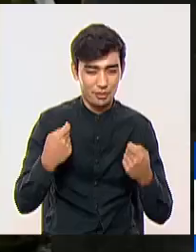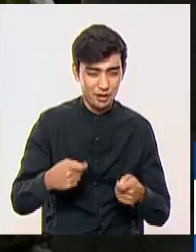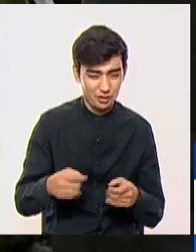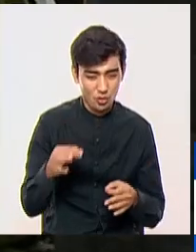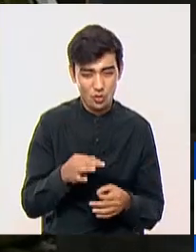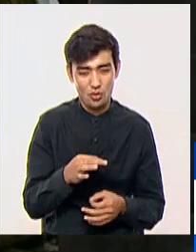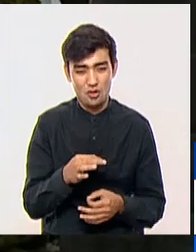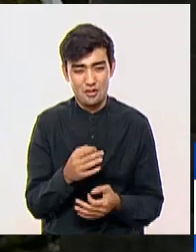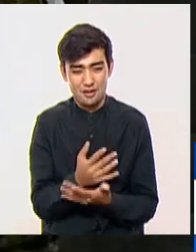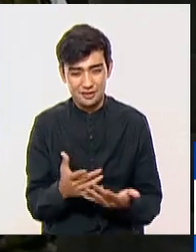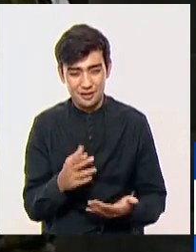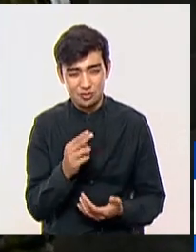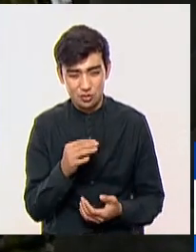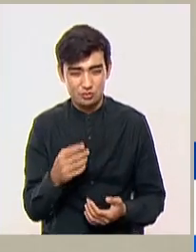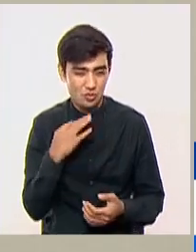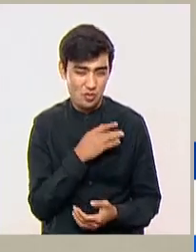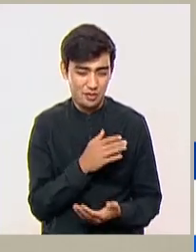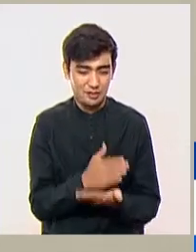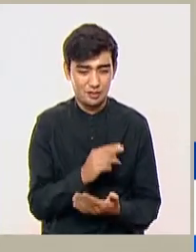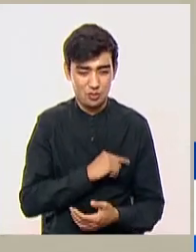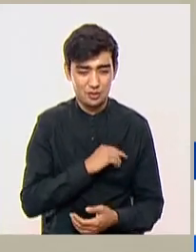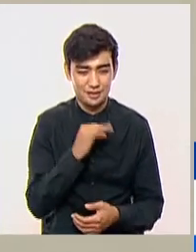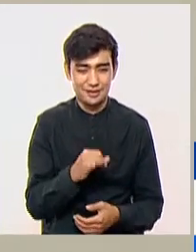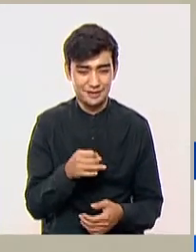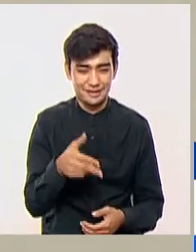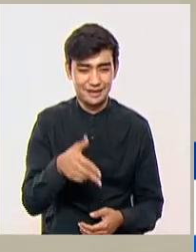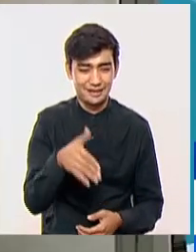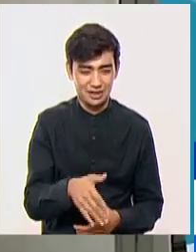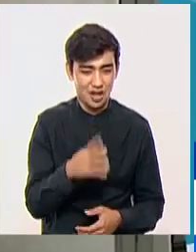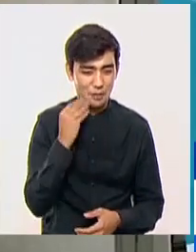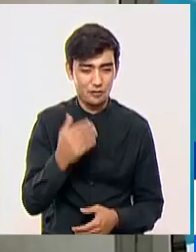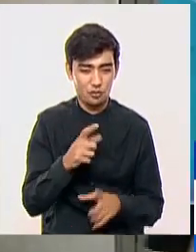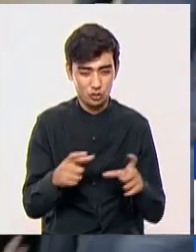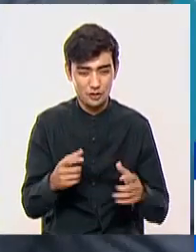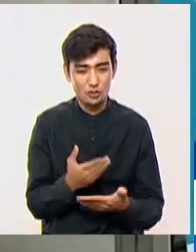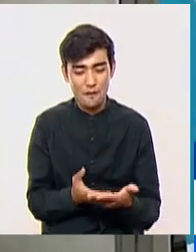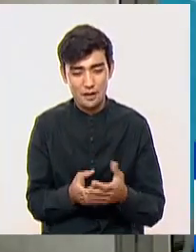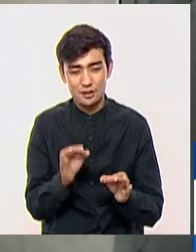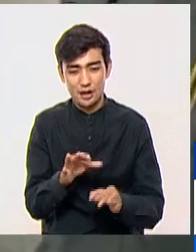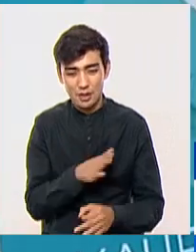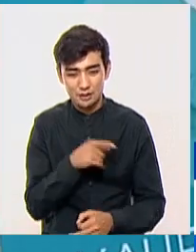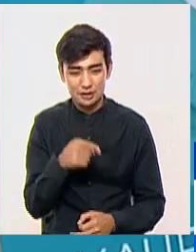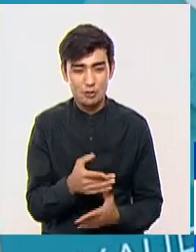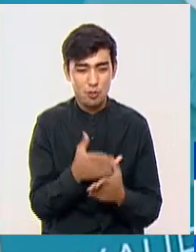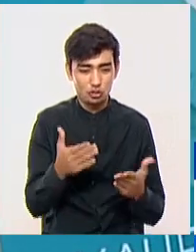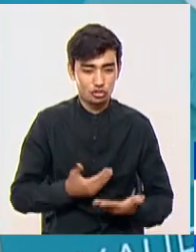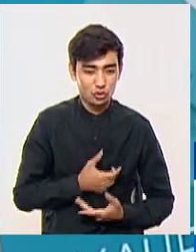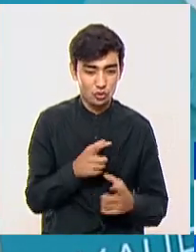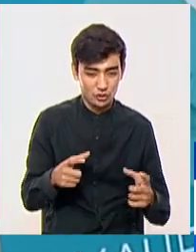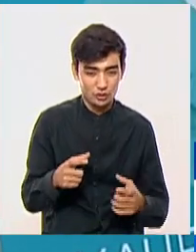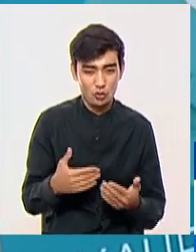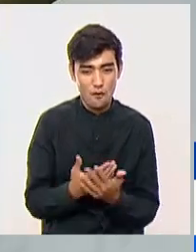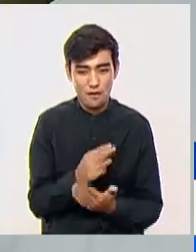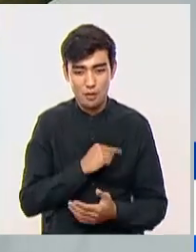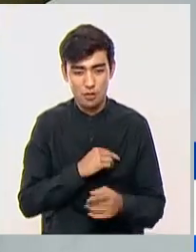қызмет көрсету салаларына қатысты ұсыныс көп деді. Шара барысында 3000-нан астам алматылыққа кеңес беріліп, 1000-ға жуық тұрғын жаңа